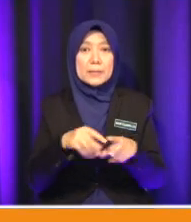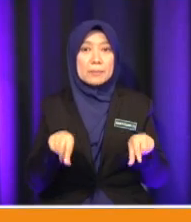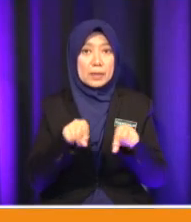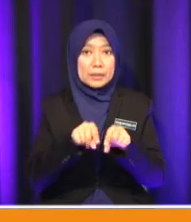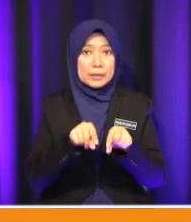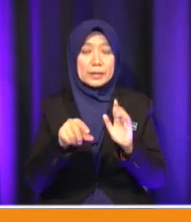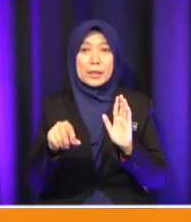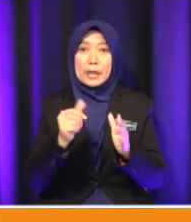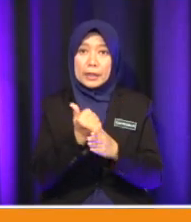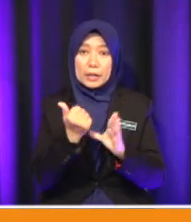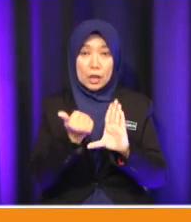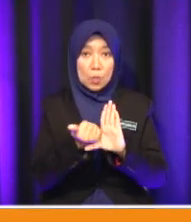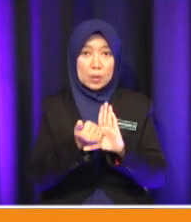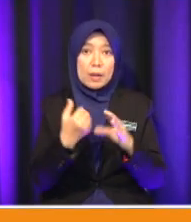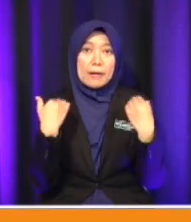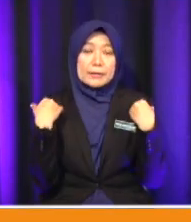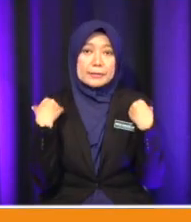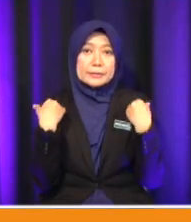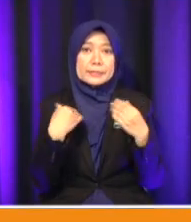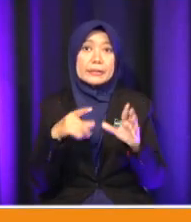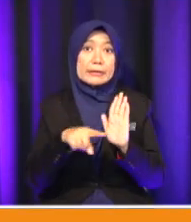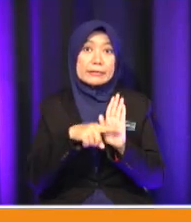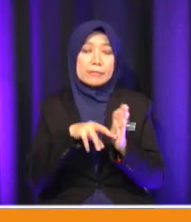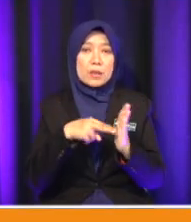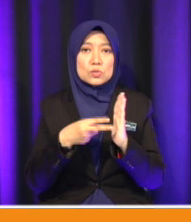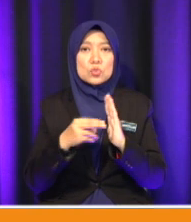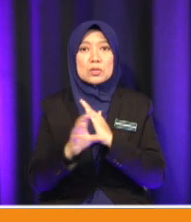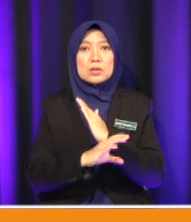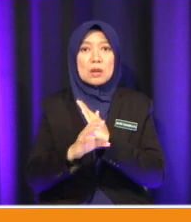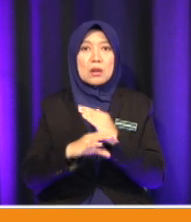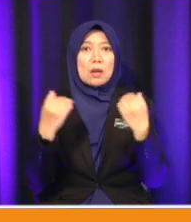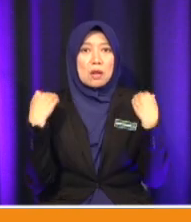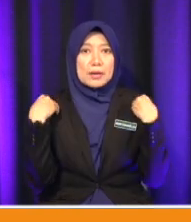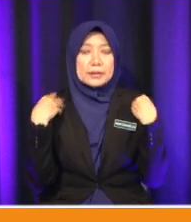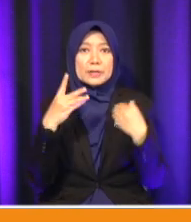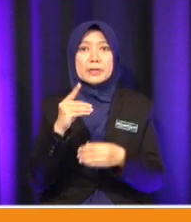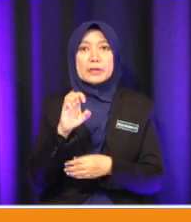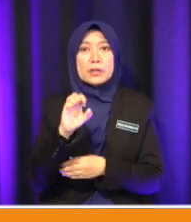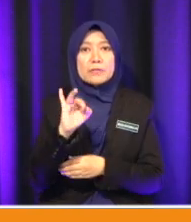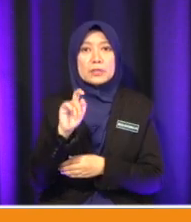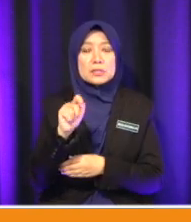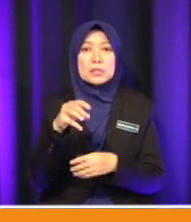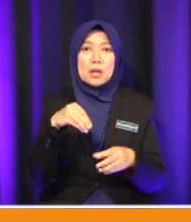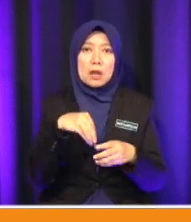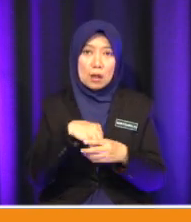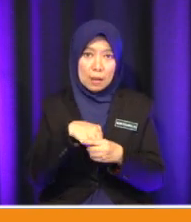ada tanda negatif itu bermaksud negara kita mengalami defisit dalam